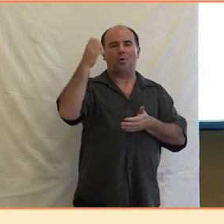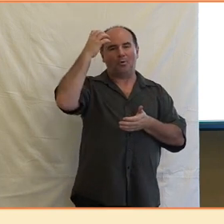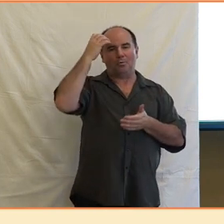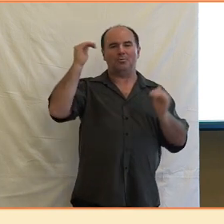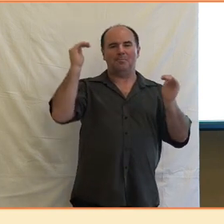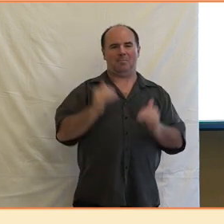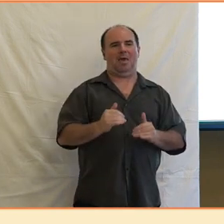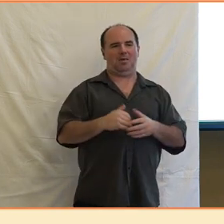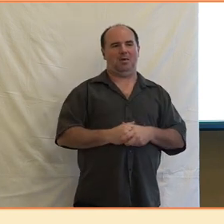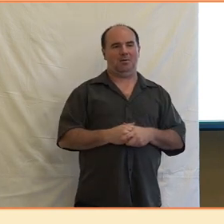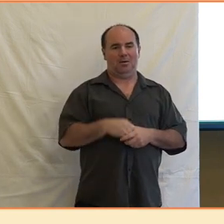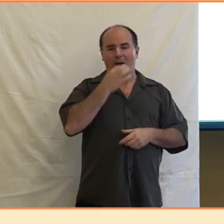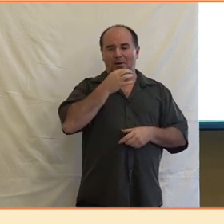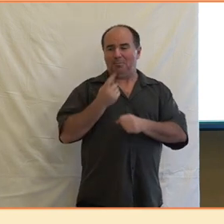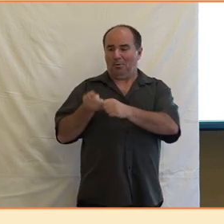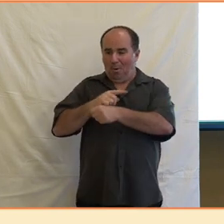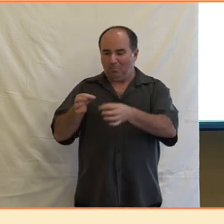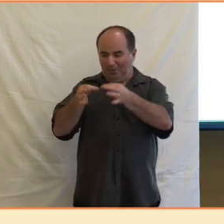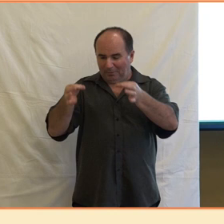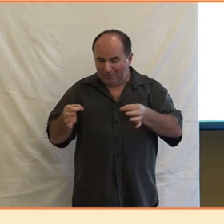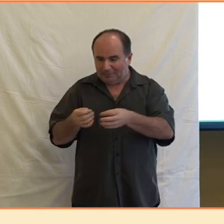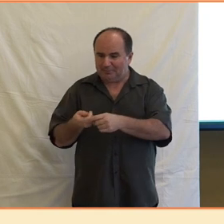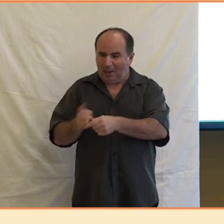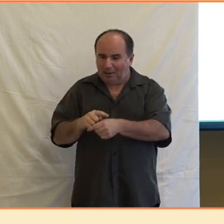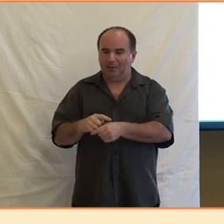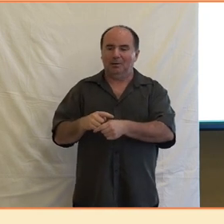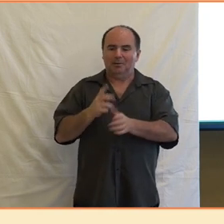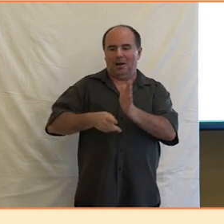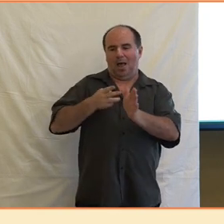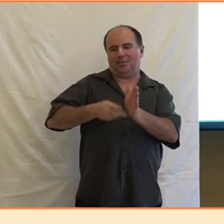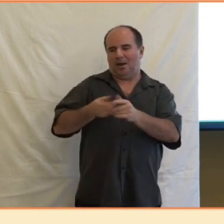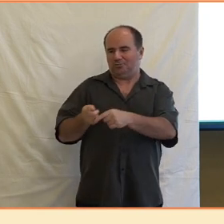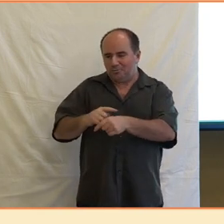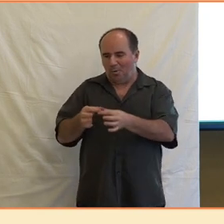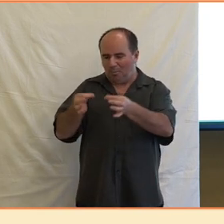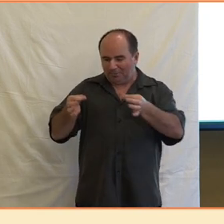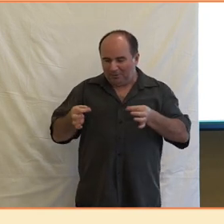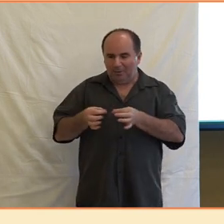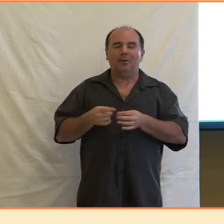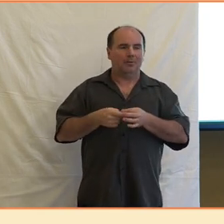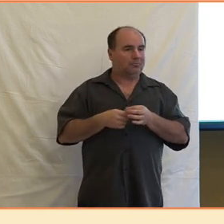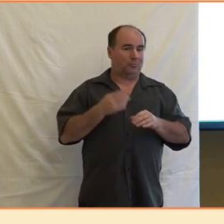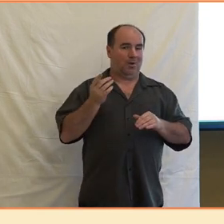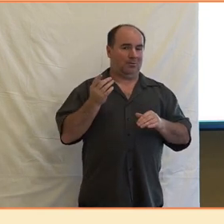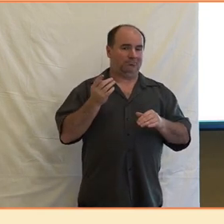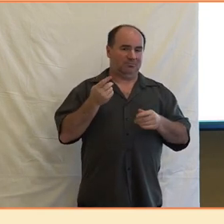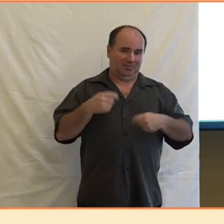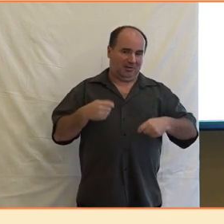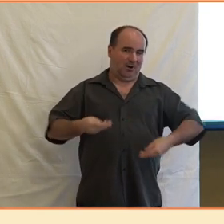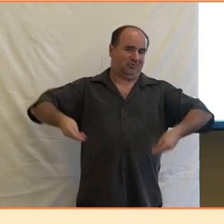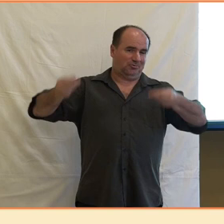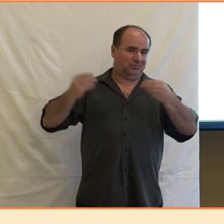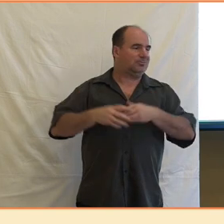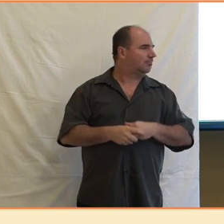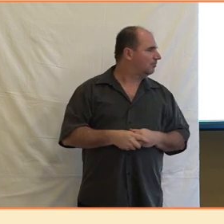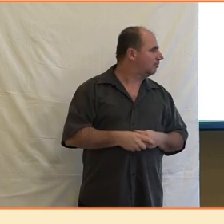lístky Českých drah na nádraží a potom tady klasické lístky na městskou hromadnou dopravu. Takže samozřejmě